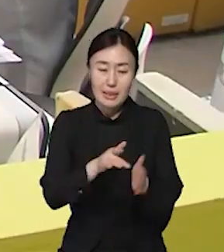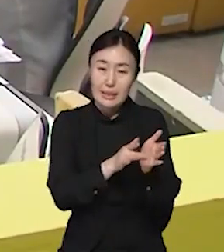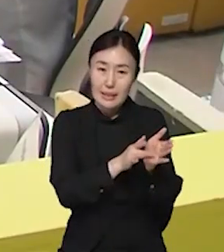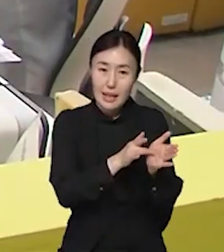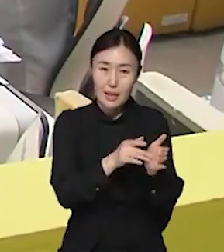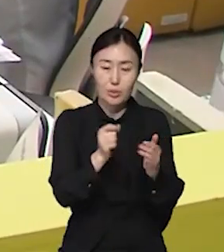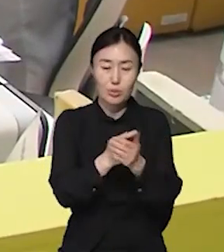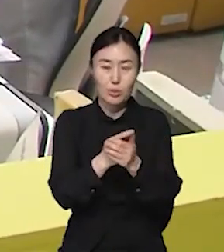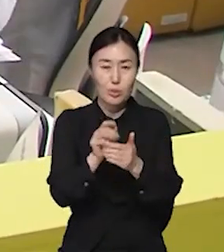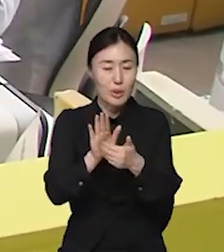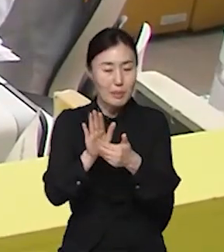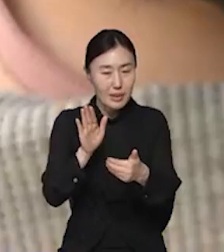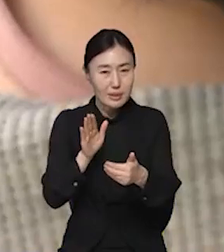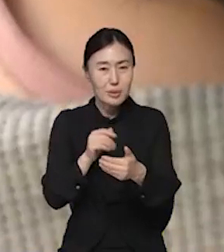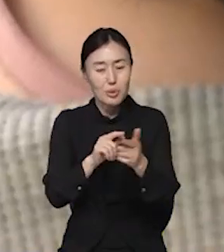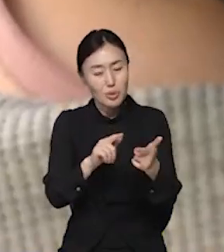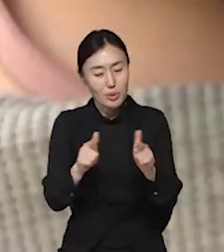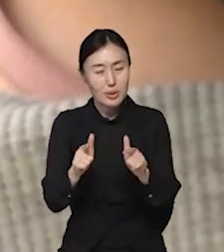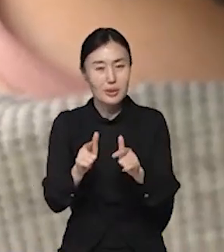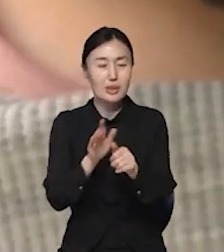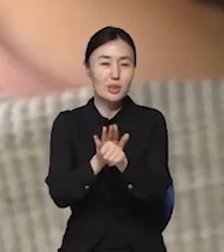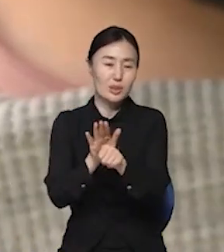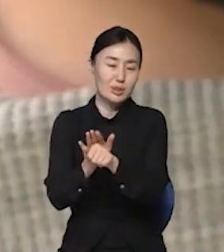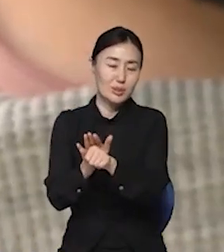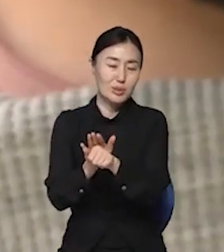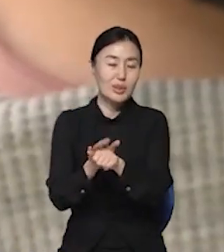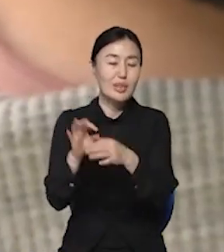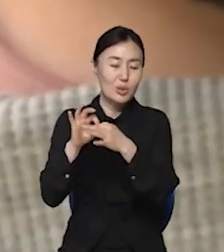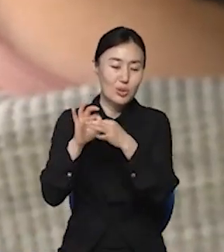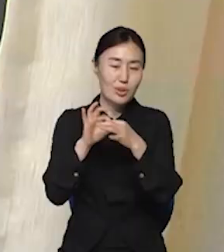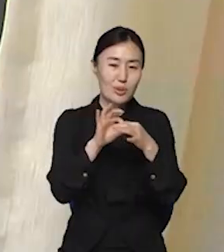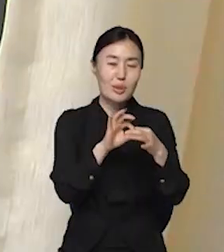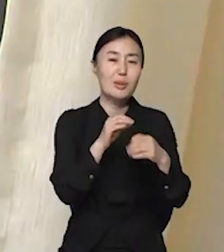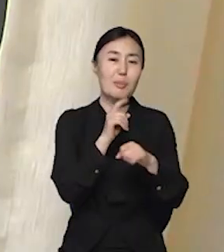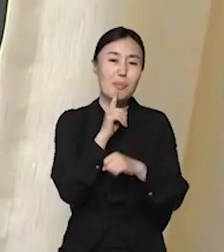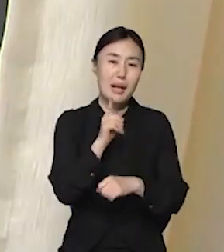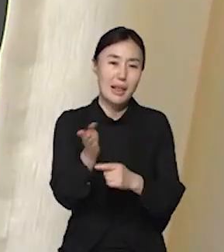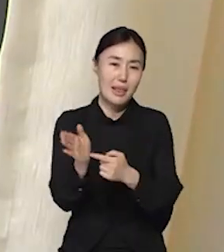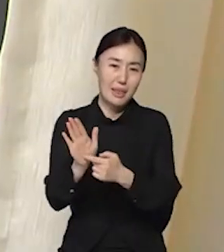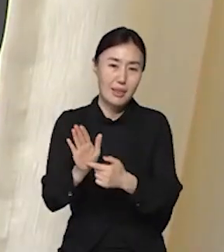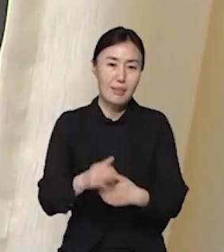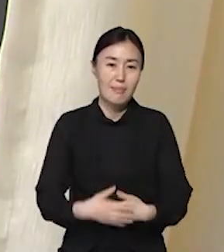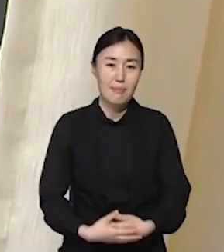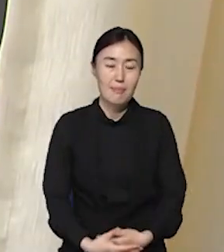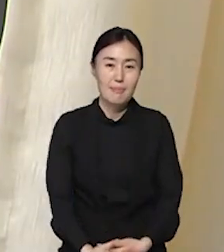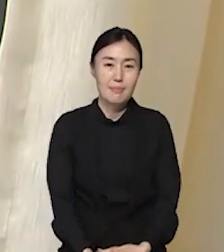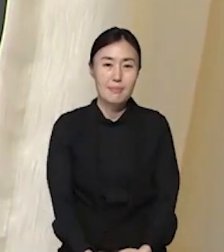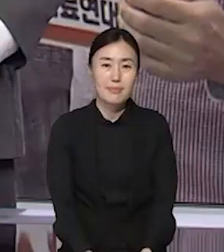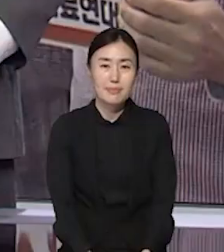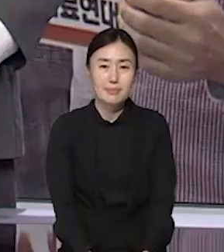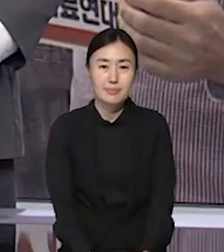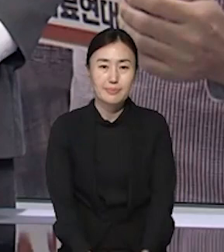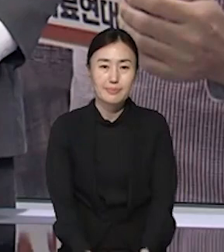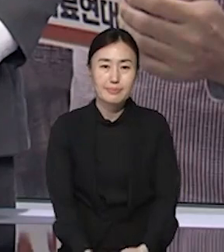지원은 당분간 유지하겠다고 밝혔습니다. KBC 정의진입니다.